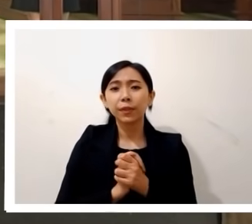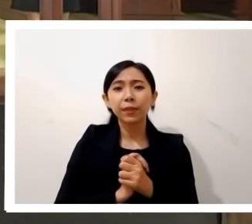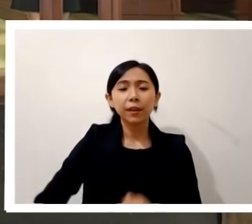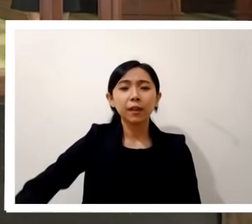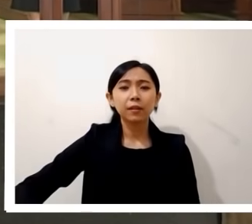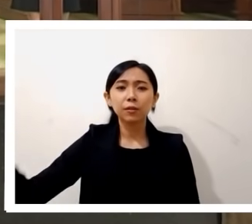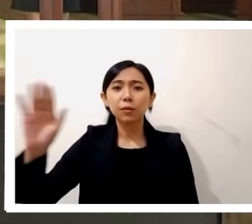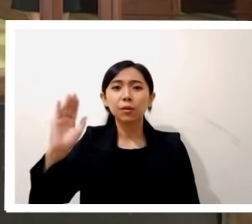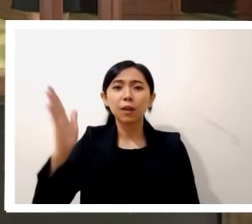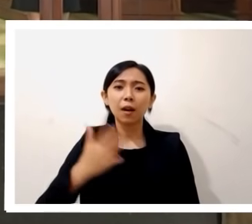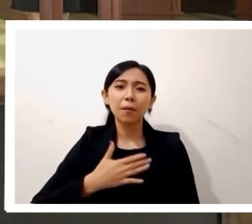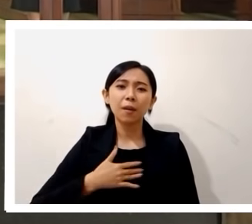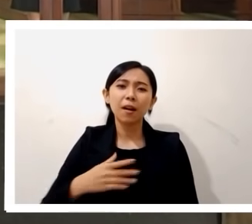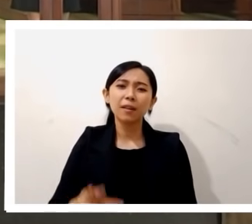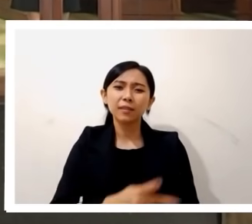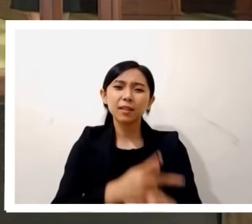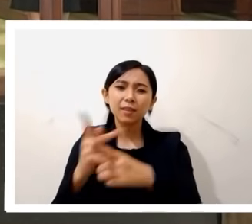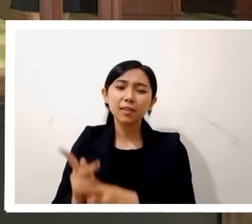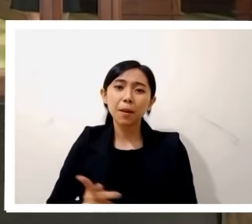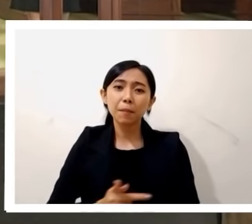rukun dan ku rawat